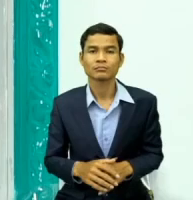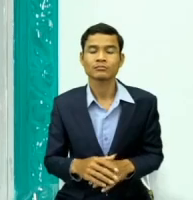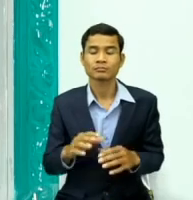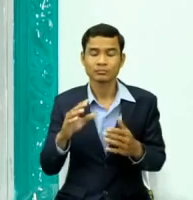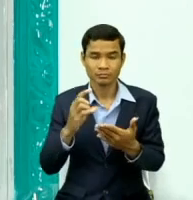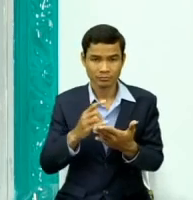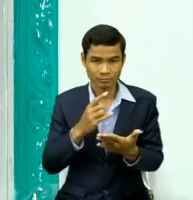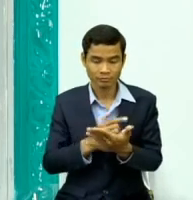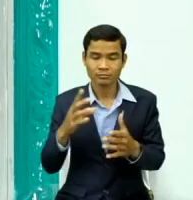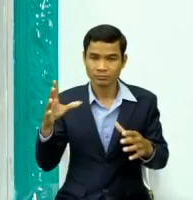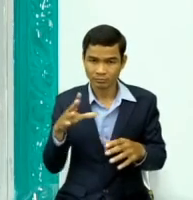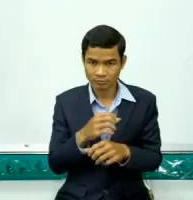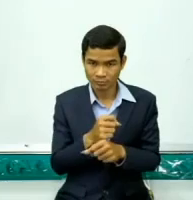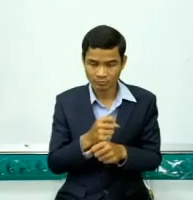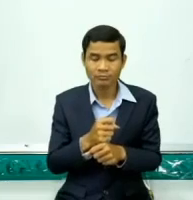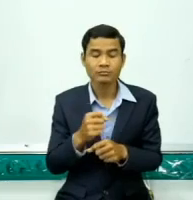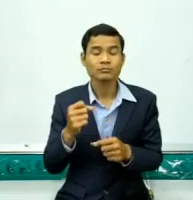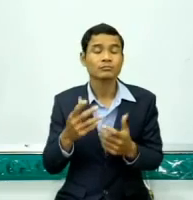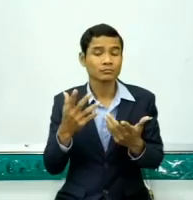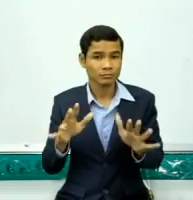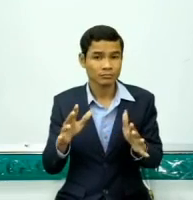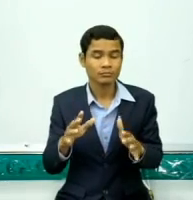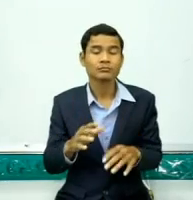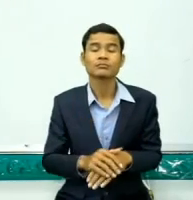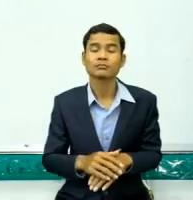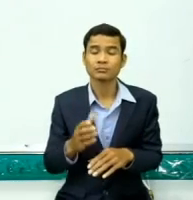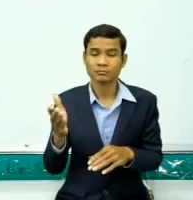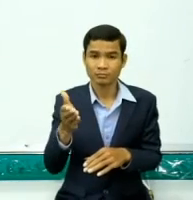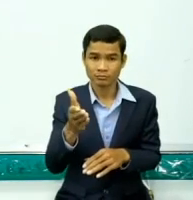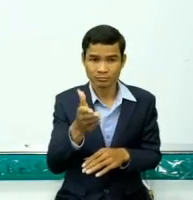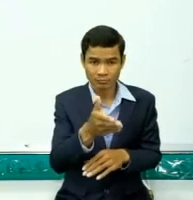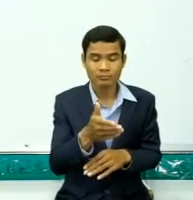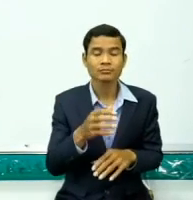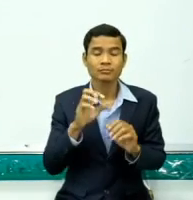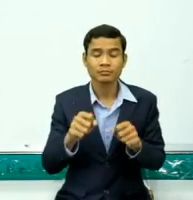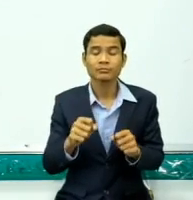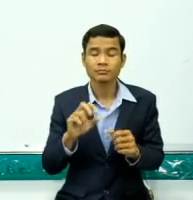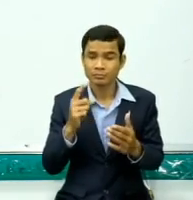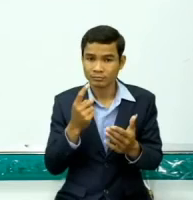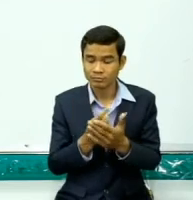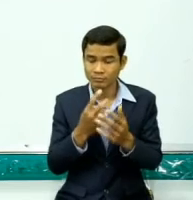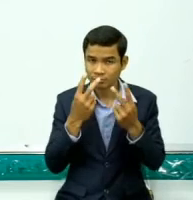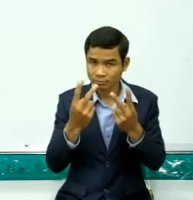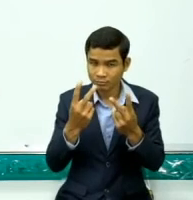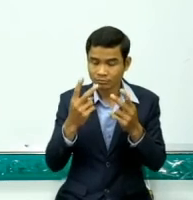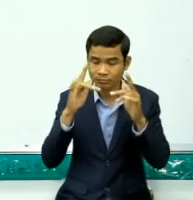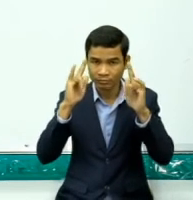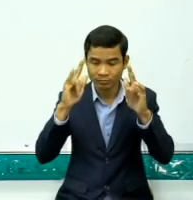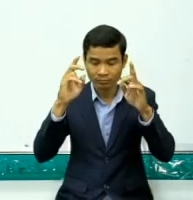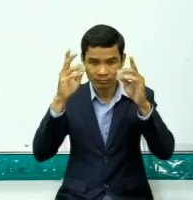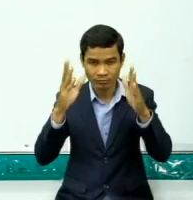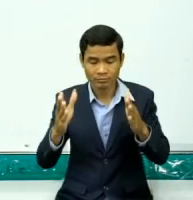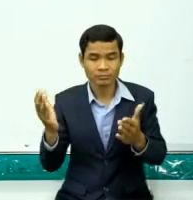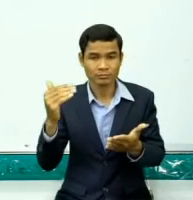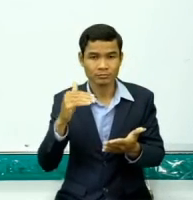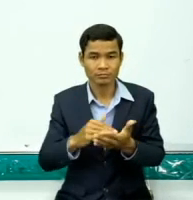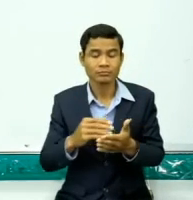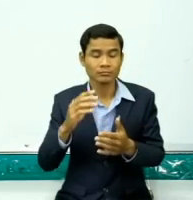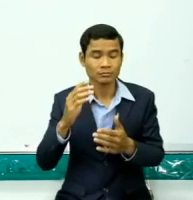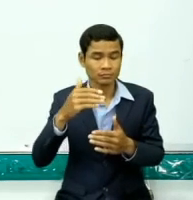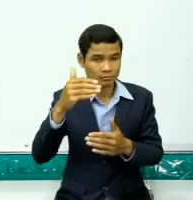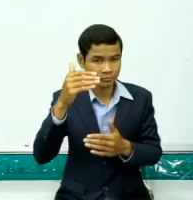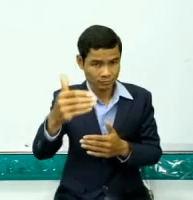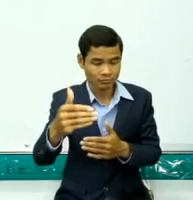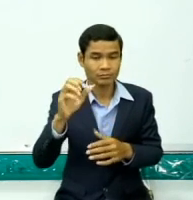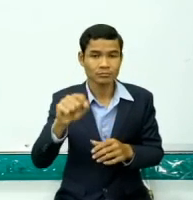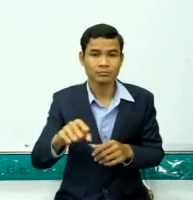lên đọc bài dưỡng từ bạn mình chấp tâm lý hai nó con ná cha con tặng ở khăn ý ai cho rùm tạm đàn cạp ngờ riêng chứ mùi nè cửu nực ngay bằng tóp